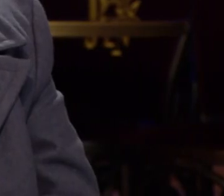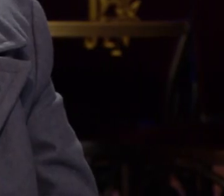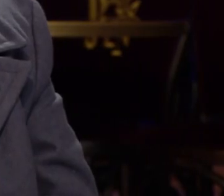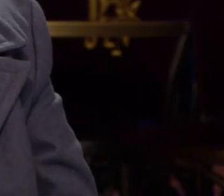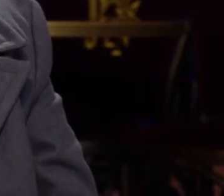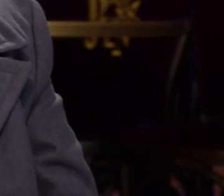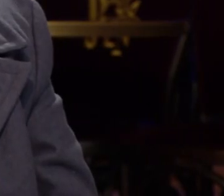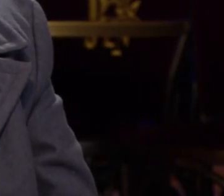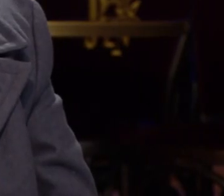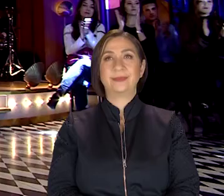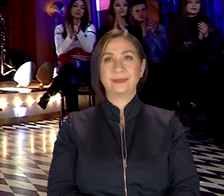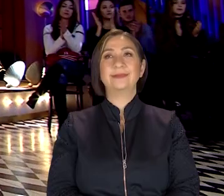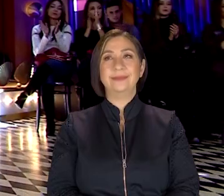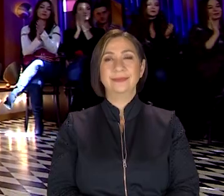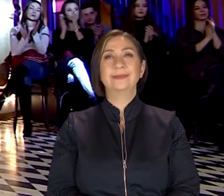Erdem Akakçı.